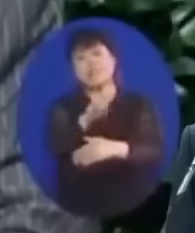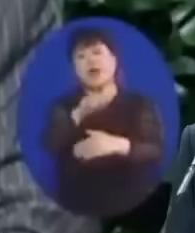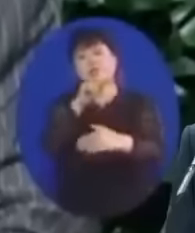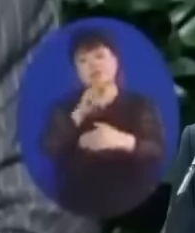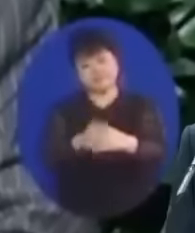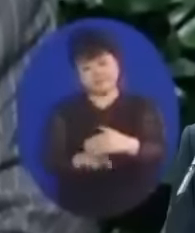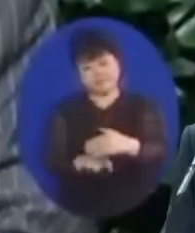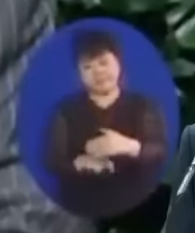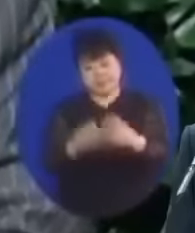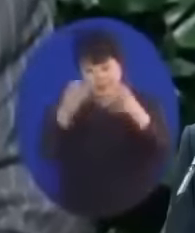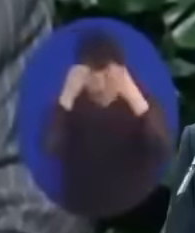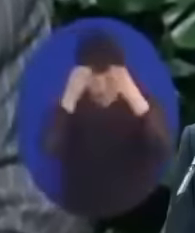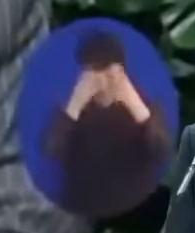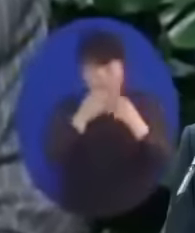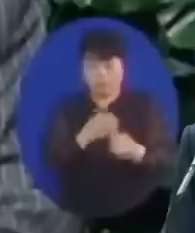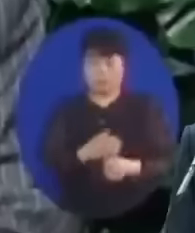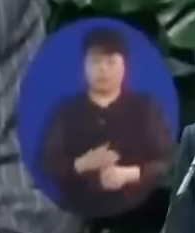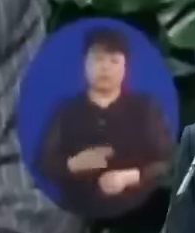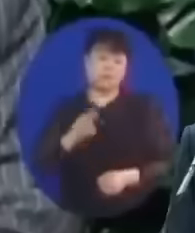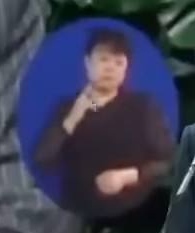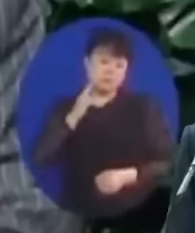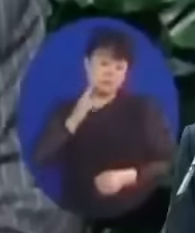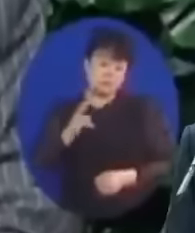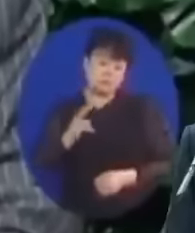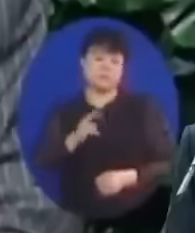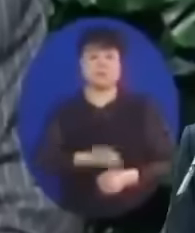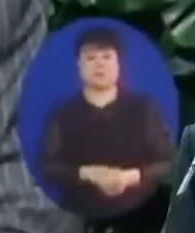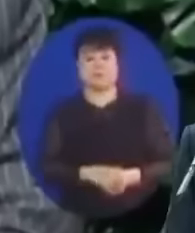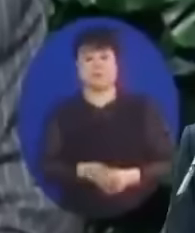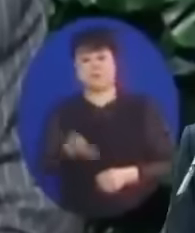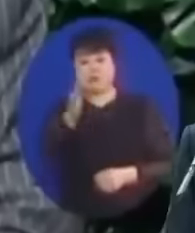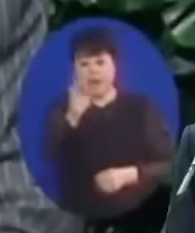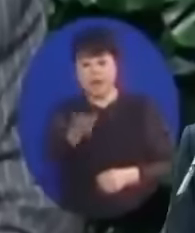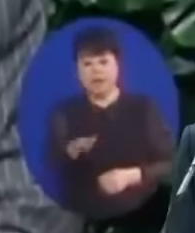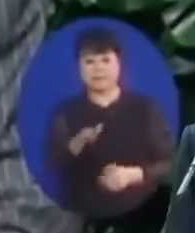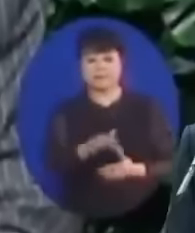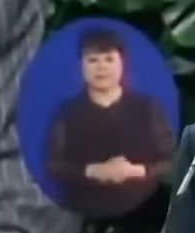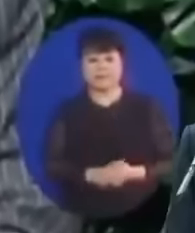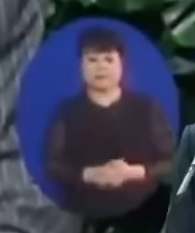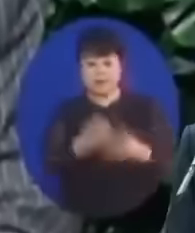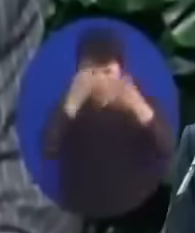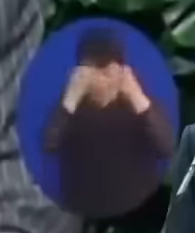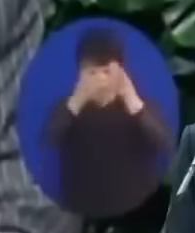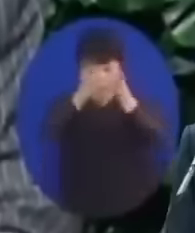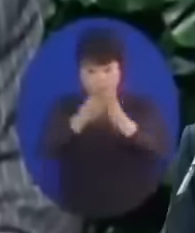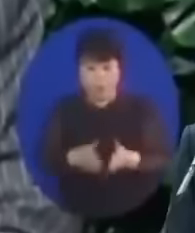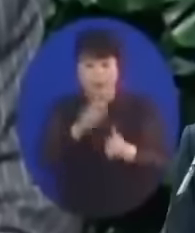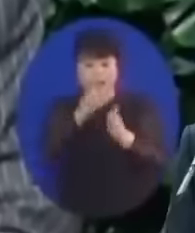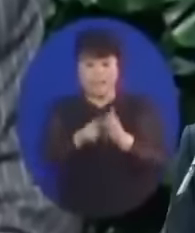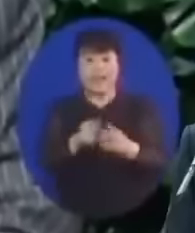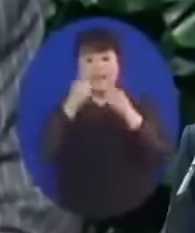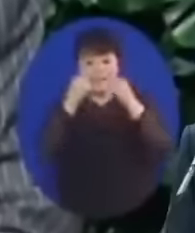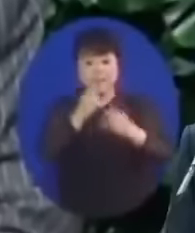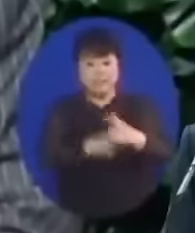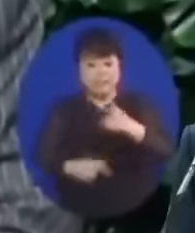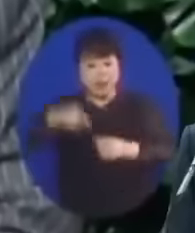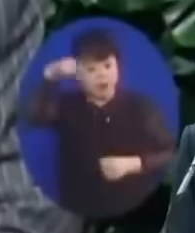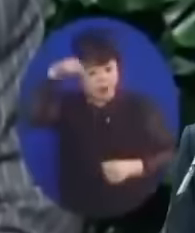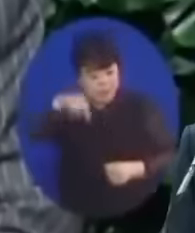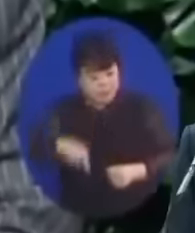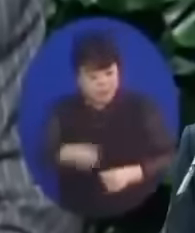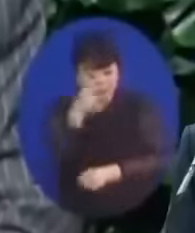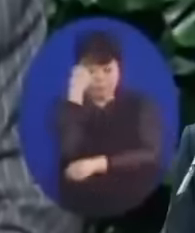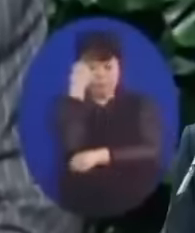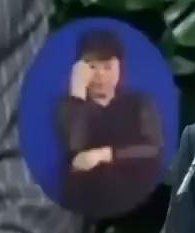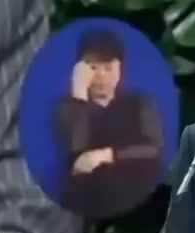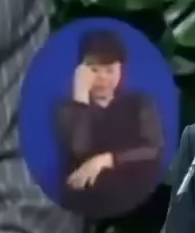마음의 고통이 형언할 수 없게 되는 것입니다. 그러나 고난을 통할 때 우리 삶은 더욱 깊이 뿌리가